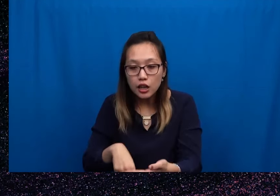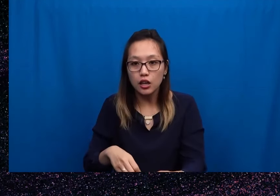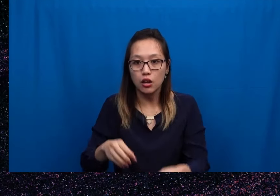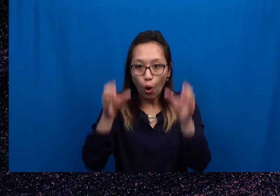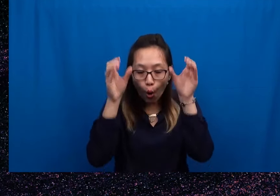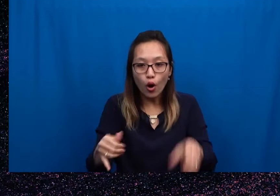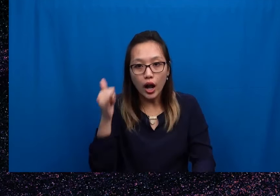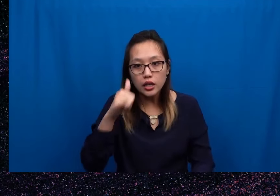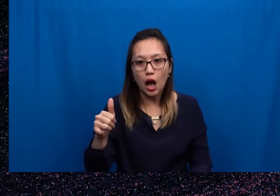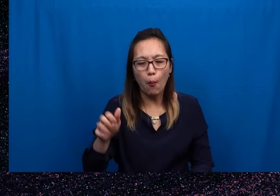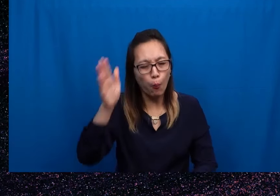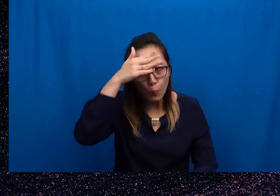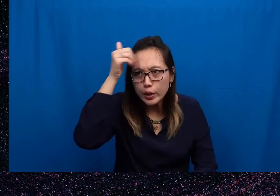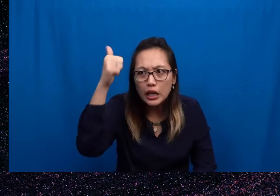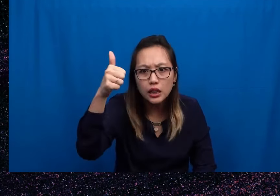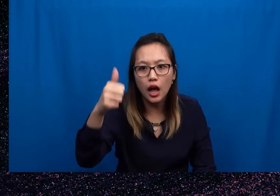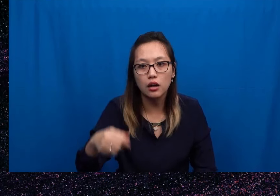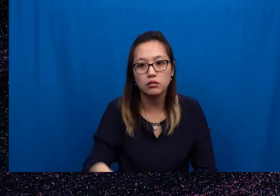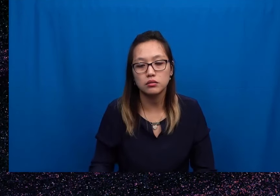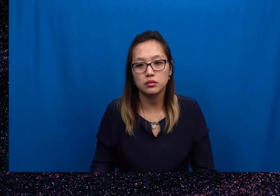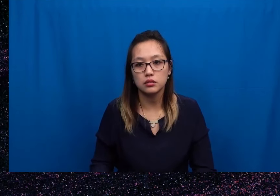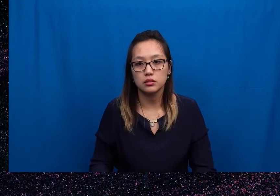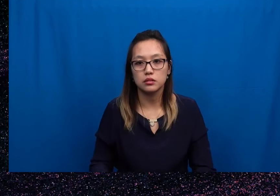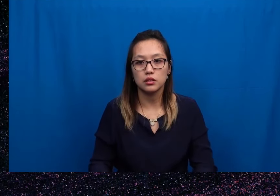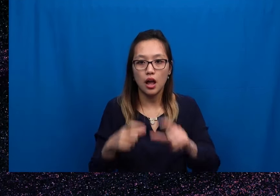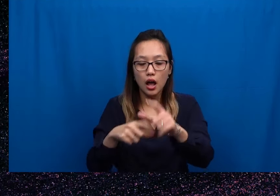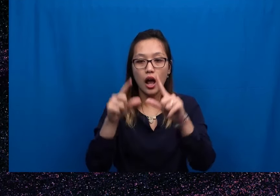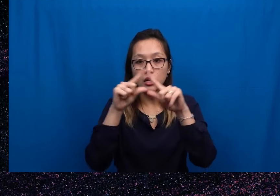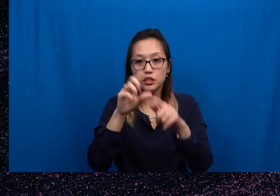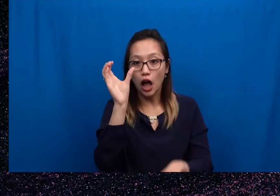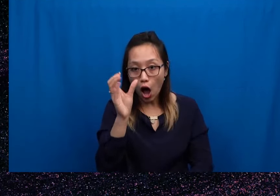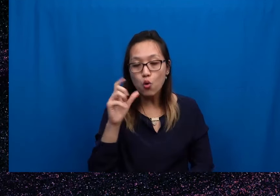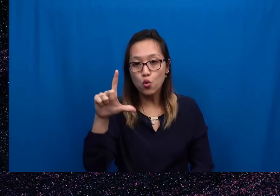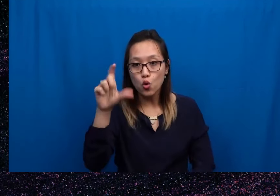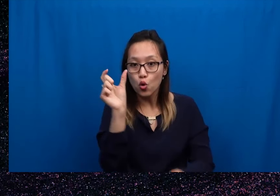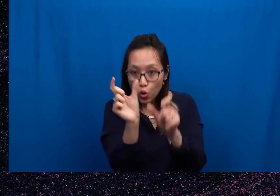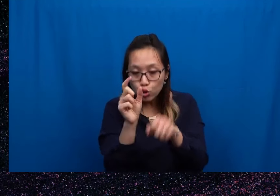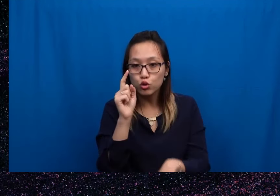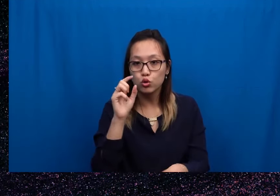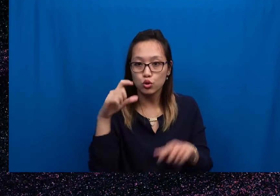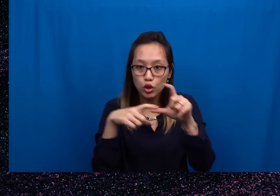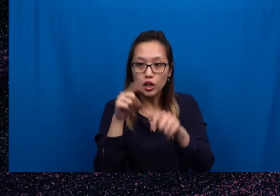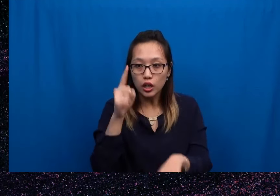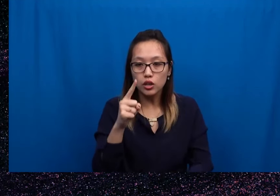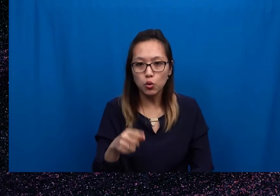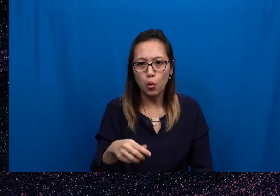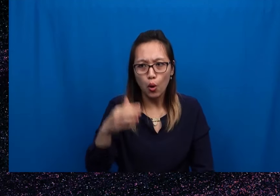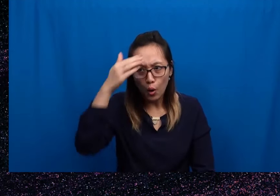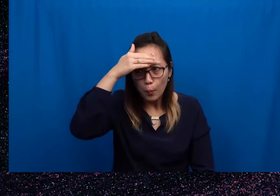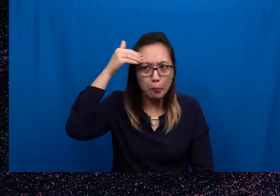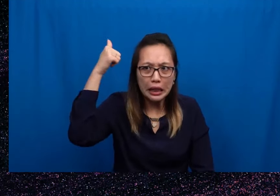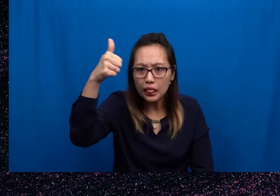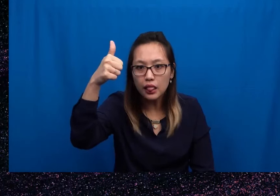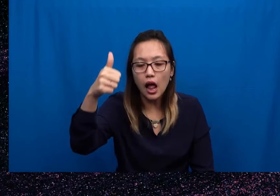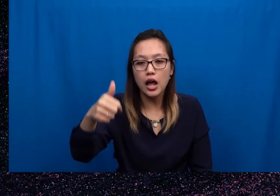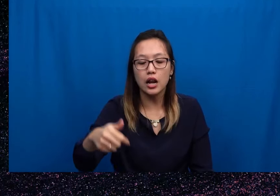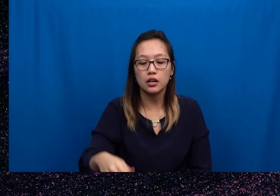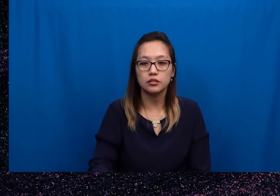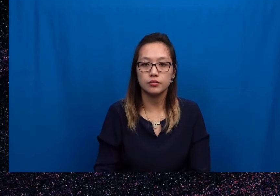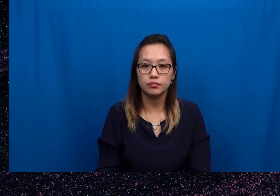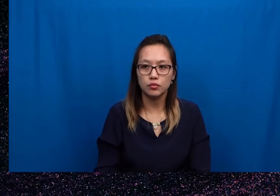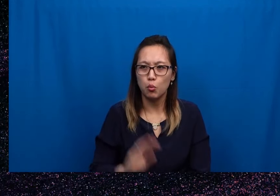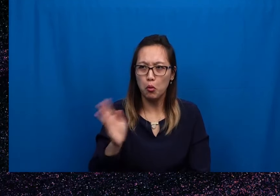Kalau Saulus bisa lulus, itu berarti dia seorang yang cukup jenius. Dia seorang yang cukup pintar, bukan